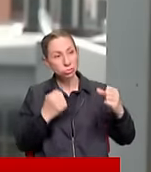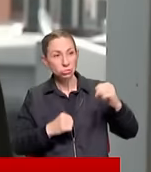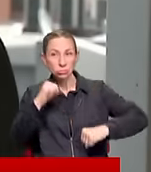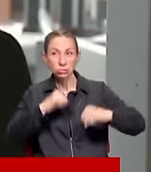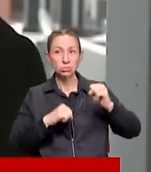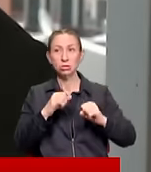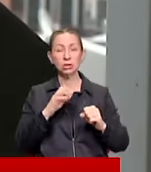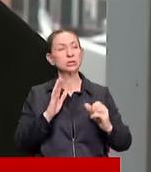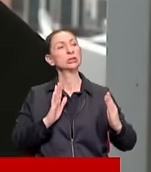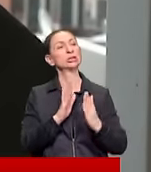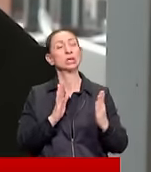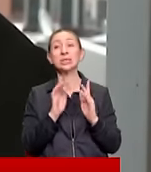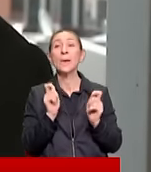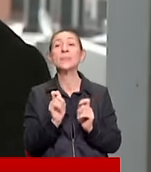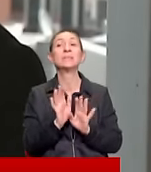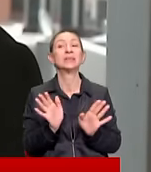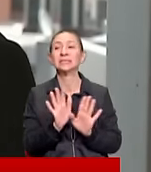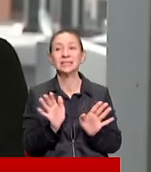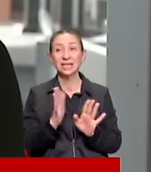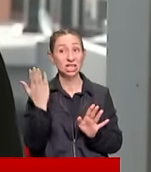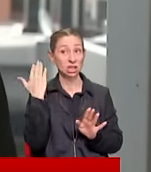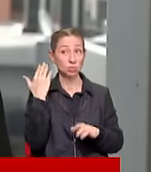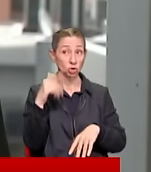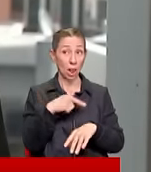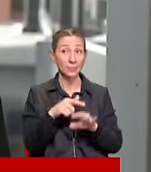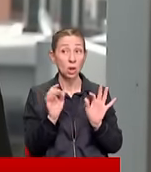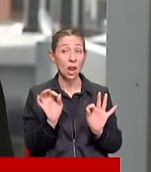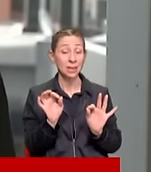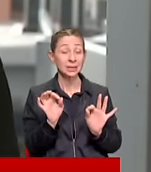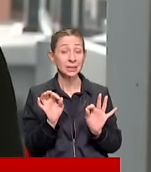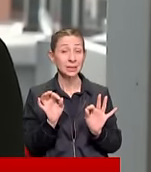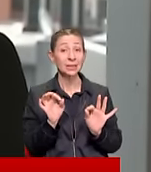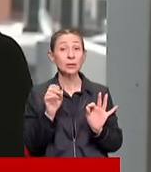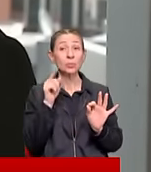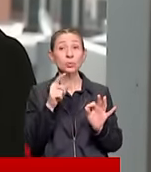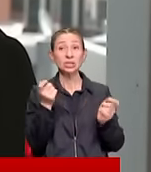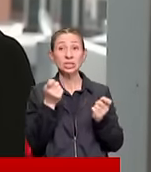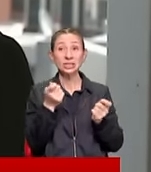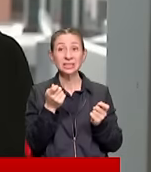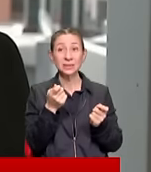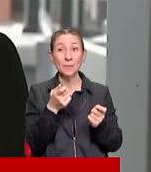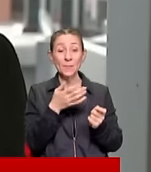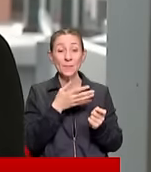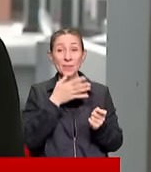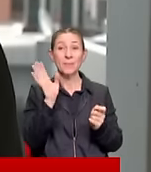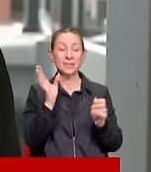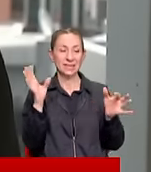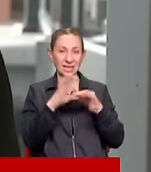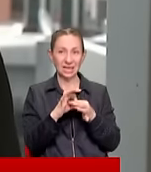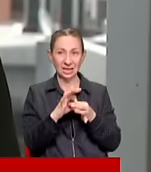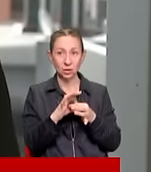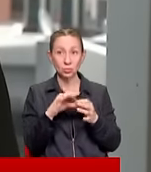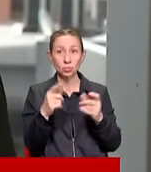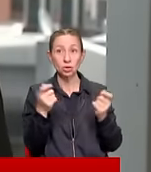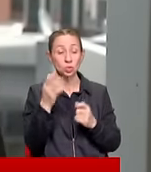ve karşı tavır alarak yapılmazdı. Geçmiş dönemde de öyleydi. Bu işi bilmemezlikle alakalı.